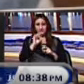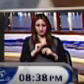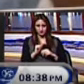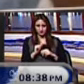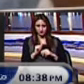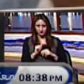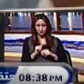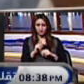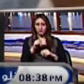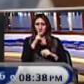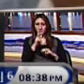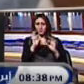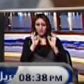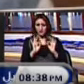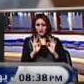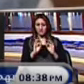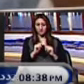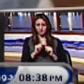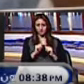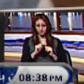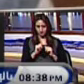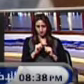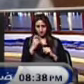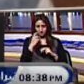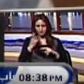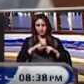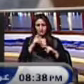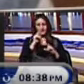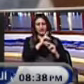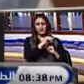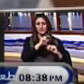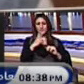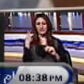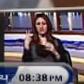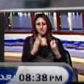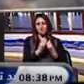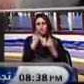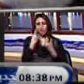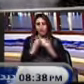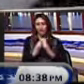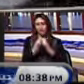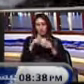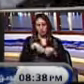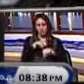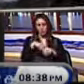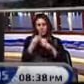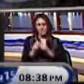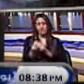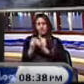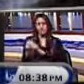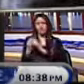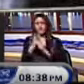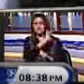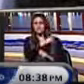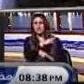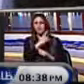حد جنبك ما تقولش ولا محمد بيه ولا اي حاجه، كلمني وكانك بتكلم واحد صاحبك او صنايعي شغال عندك. ماشي وصلت حتى